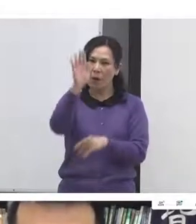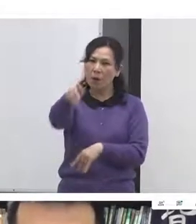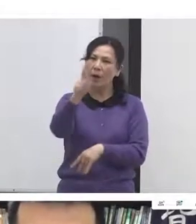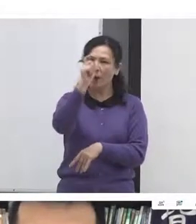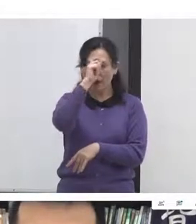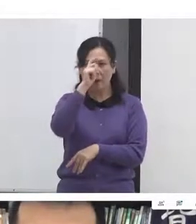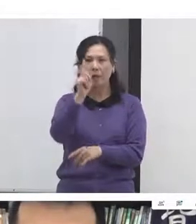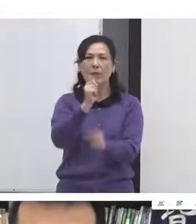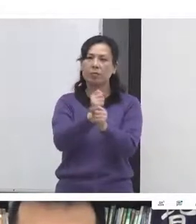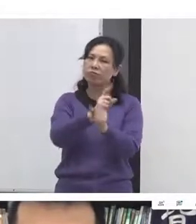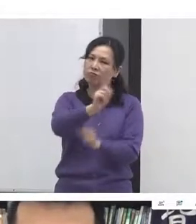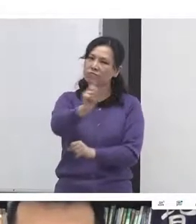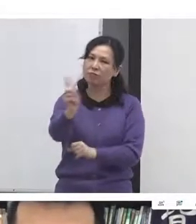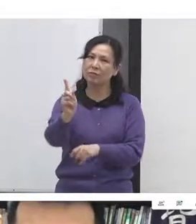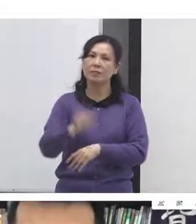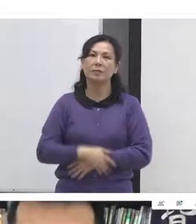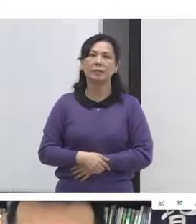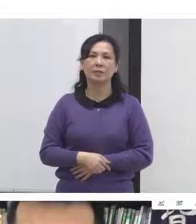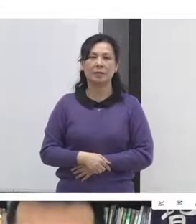什么？就是说，